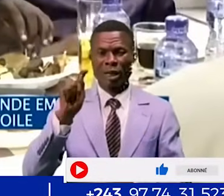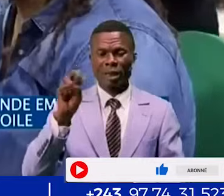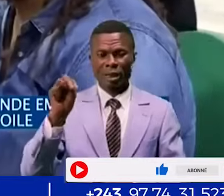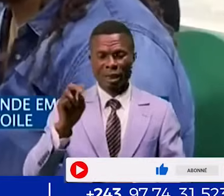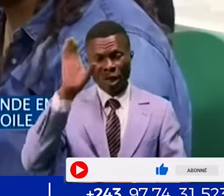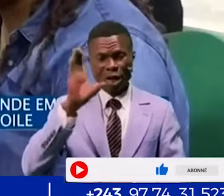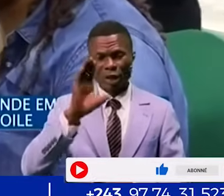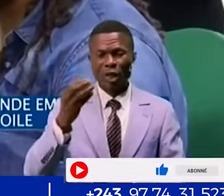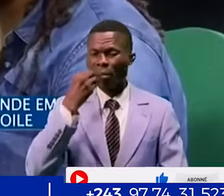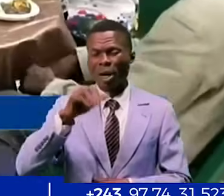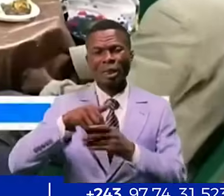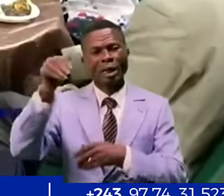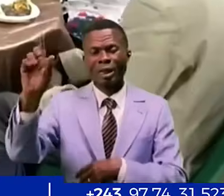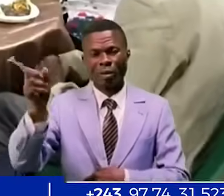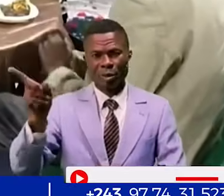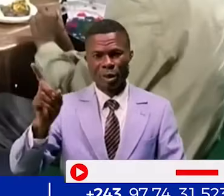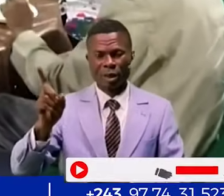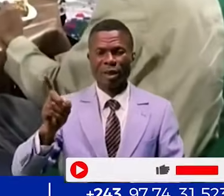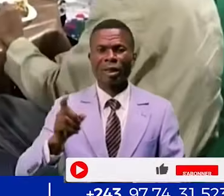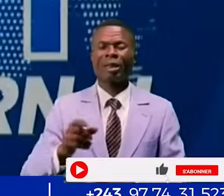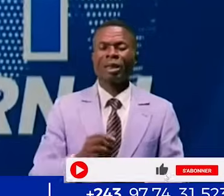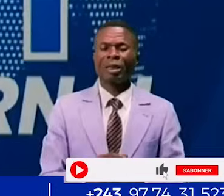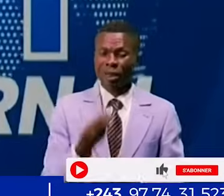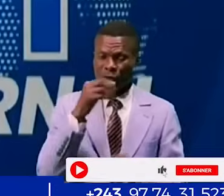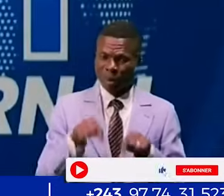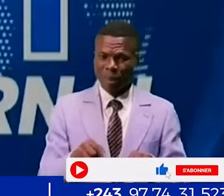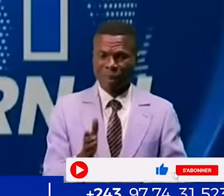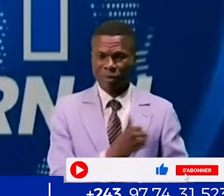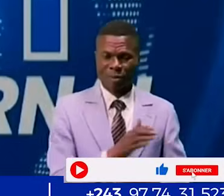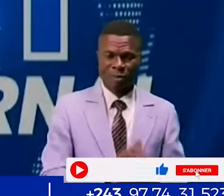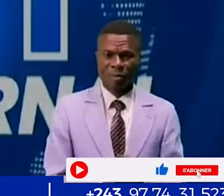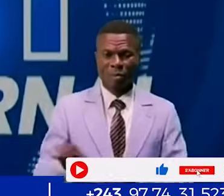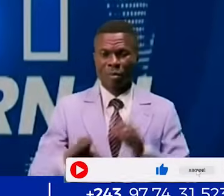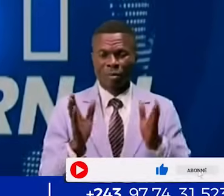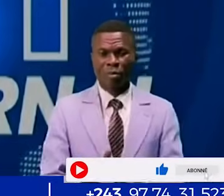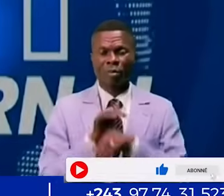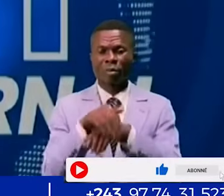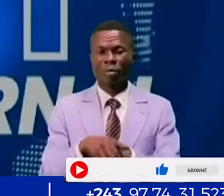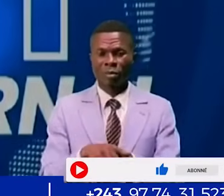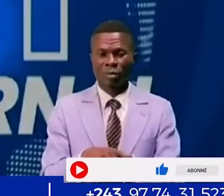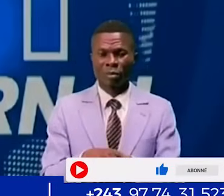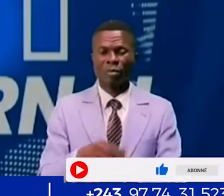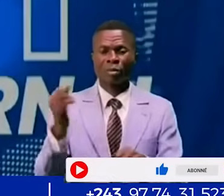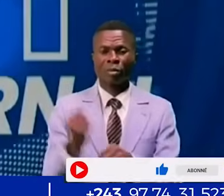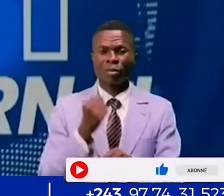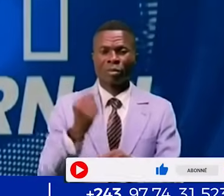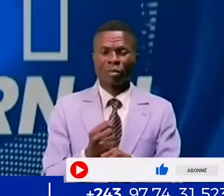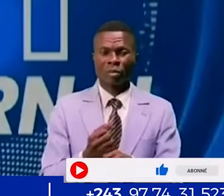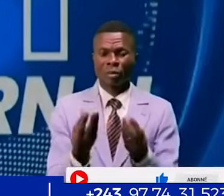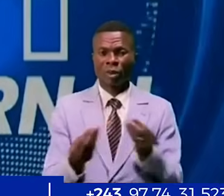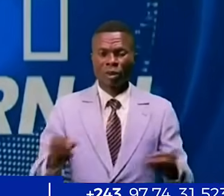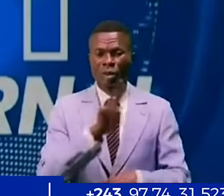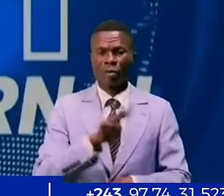plus à effectuer des longues distances pour se restaurer. Les acteurs engagés dans la mise en œuvre de la